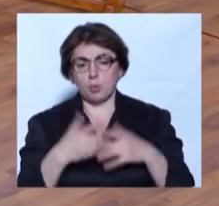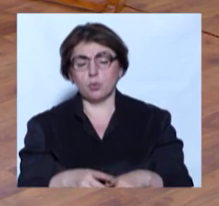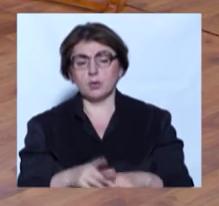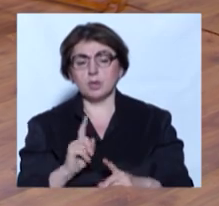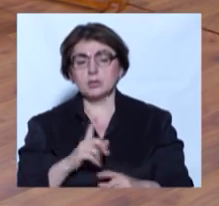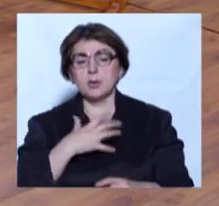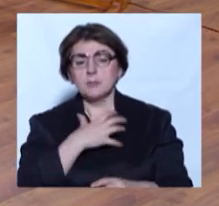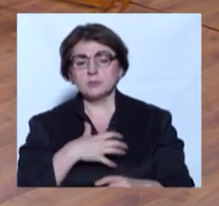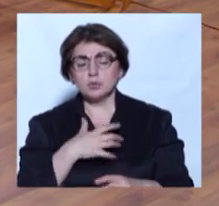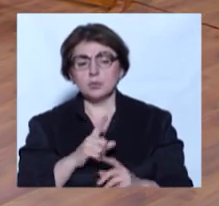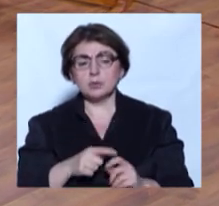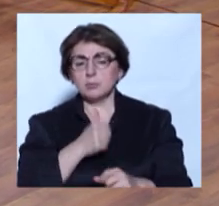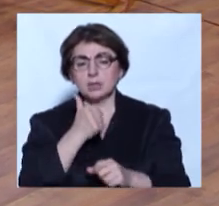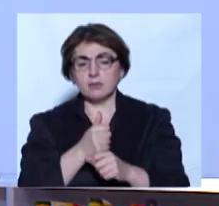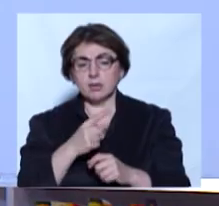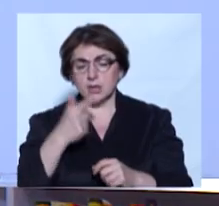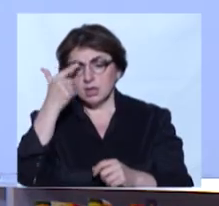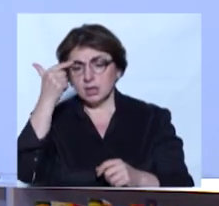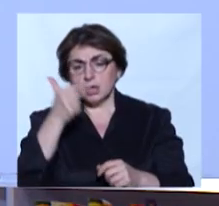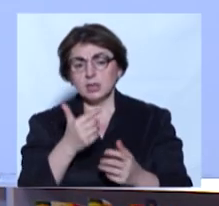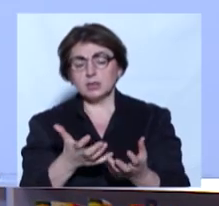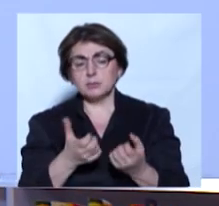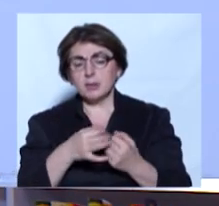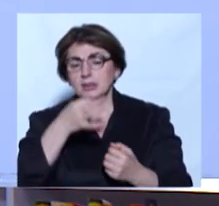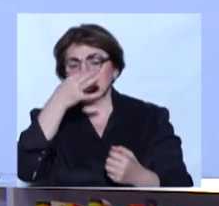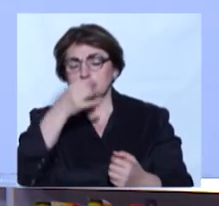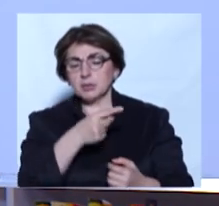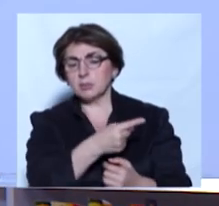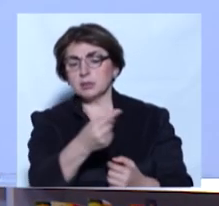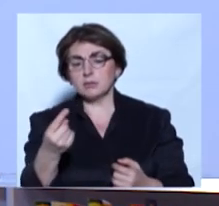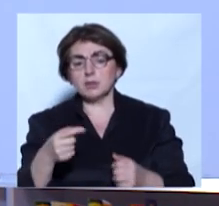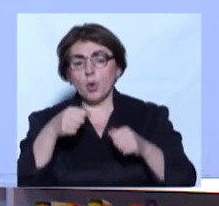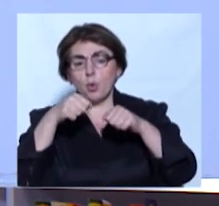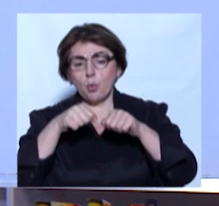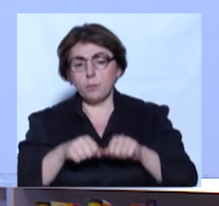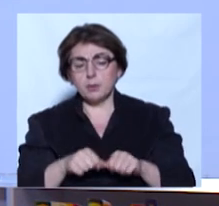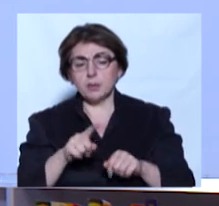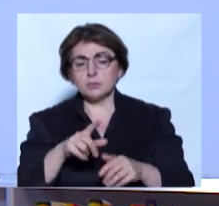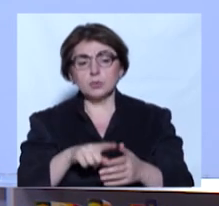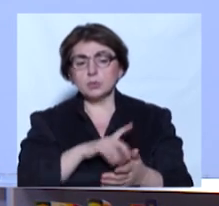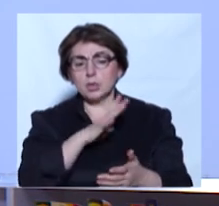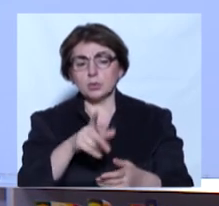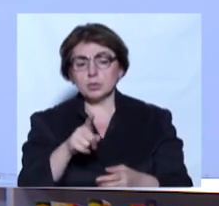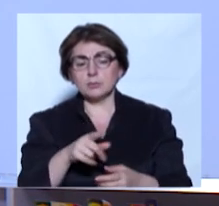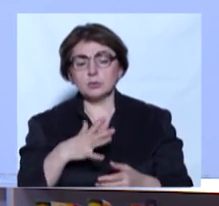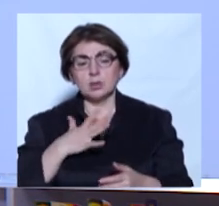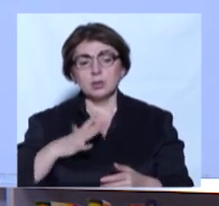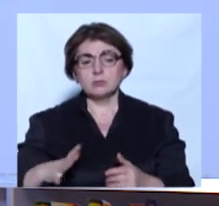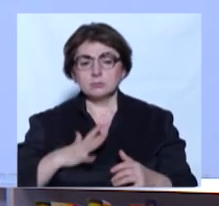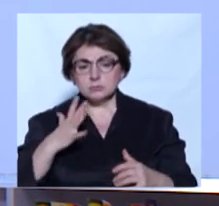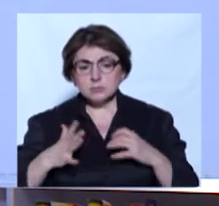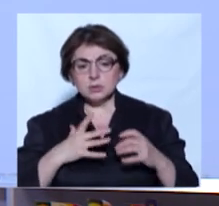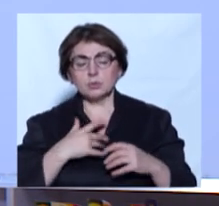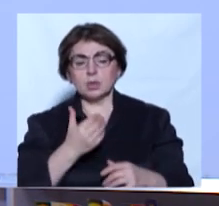მთავარია, არ უნდა დაგვავიწყოს, რომ განათლების მიღება ნებისმიერი თქვენგანის უფლება და თქვენ უნდა იყოთ ამისთვის მონდომებულები და უნდა